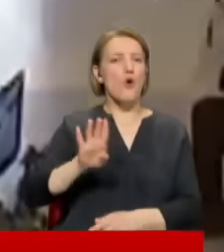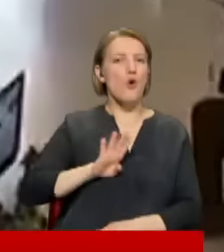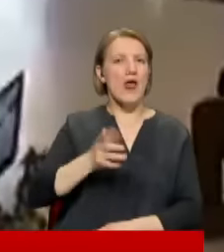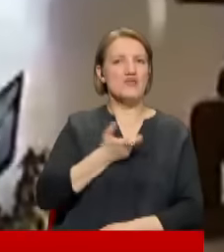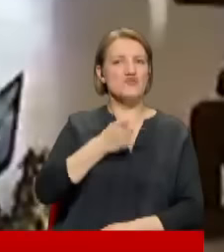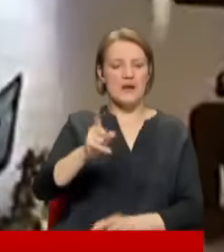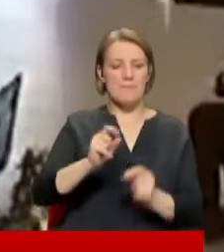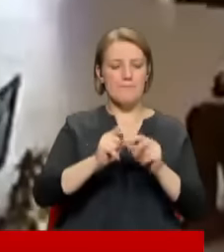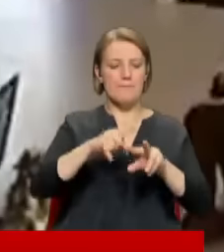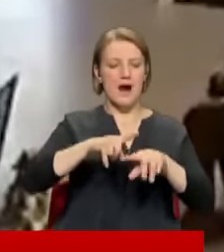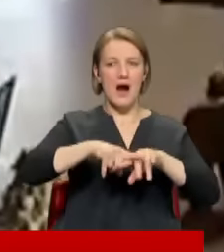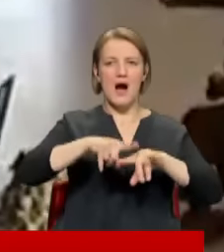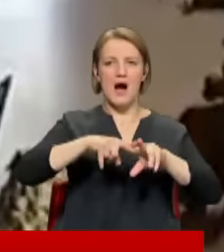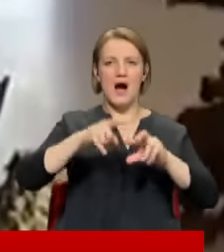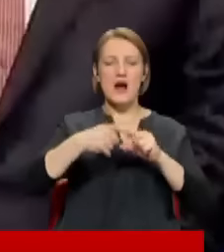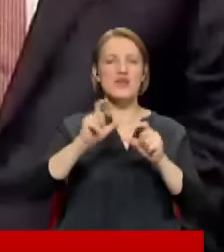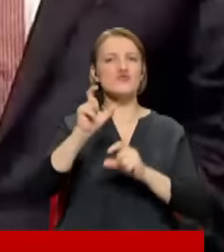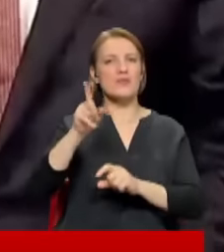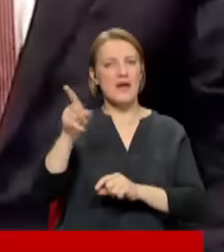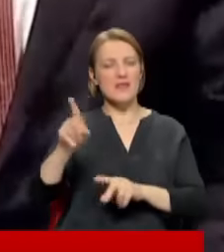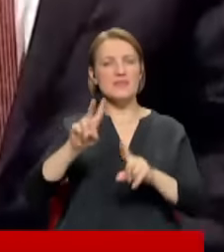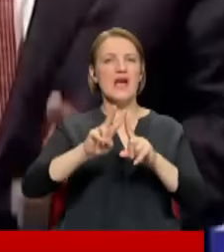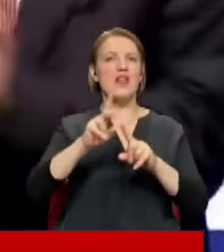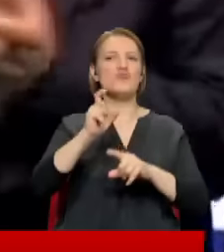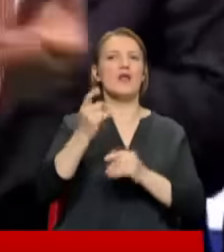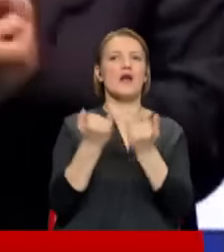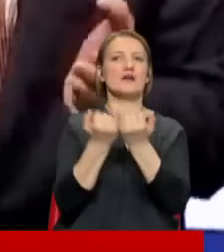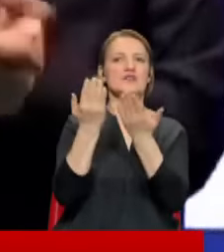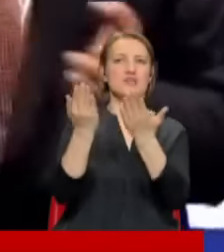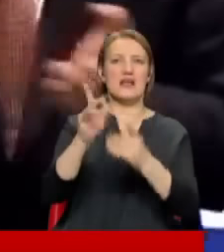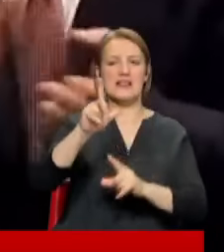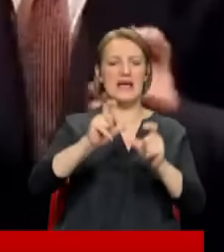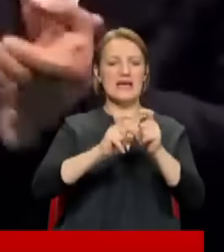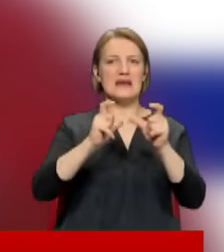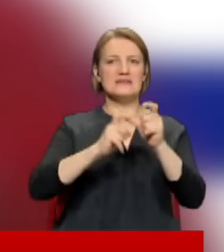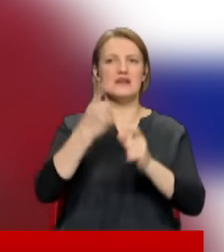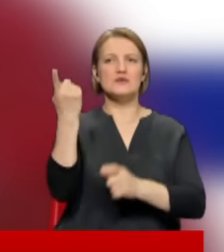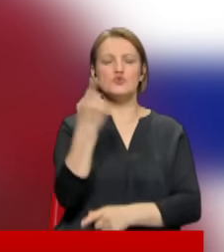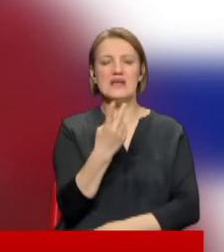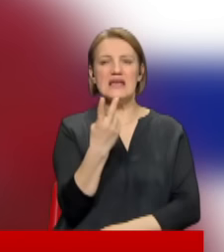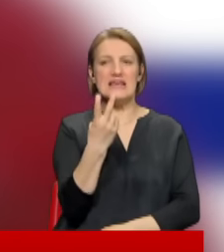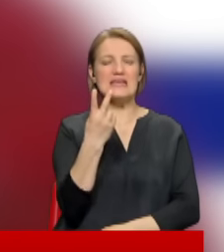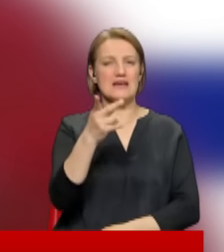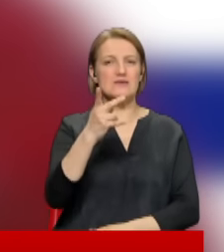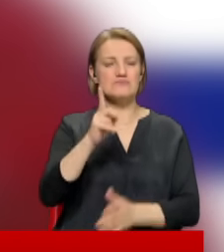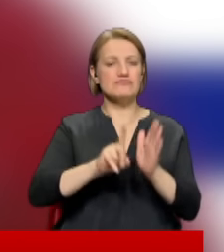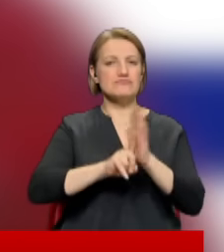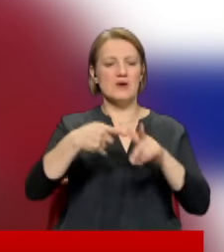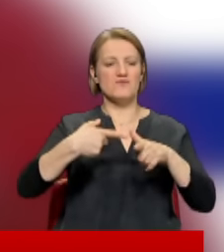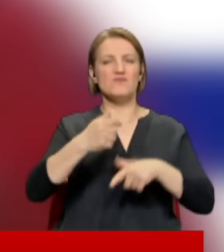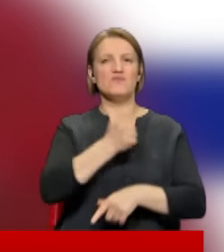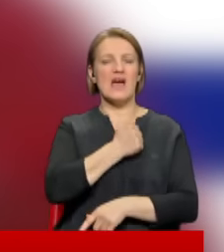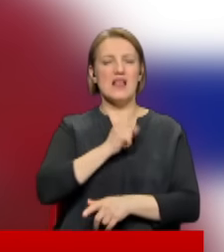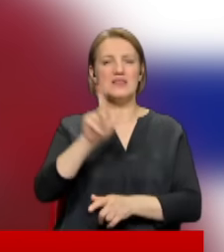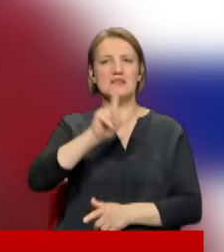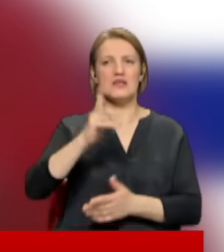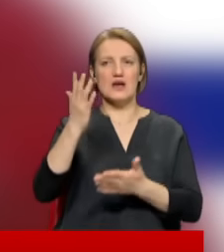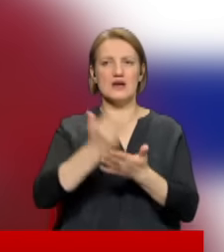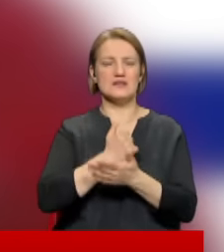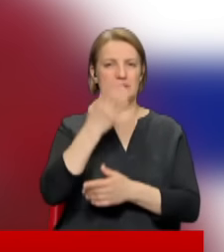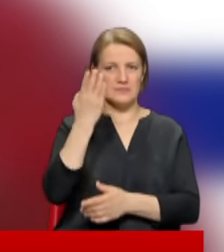öğrencinin Bahar ve Nihal Candan'ın kardeşi olduğu ortaya çıktı. LGS'de %2'lik dilime girerek Fen Lisesi'ni kazanan